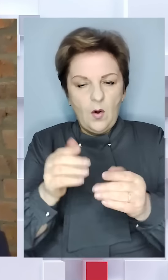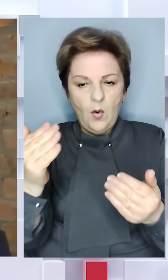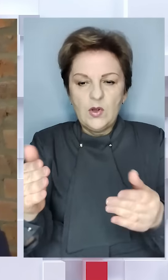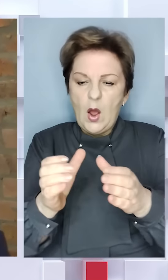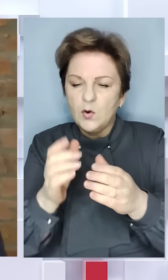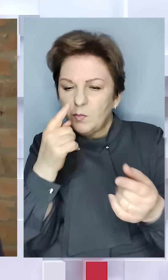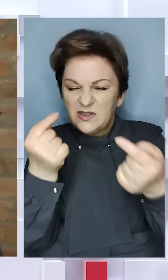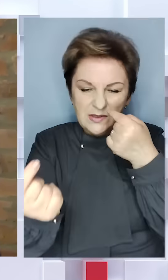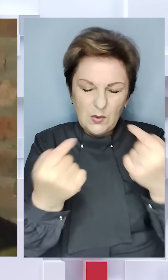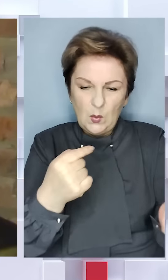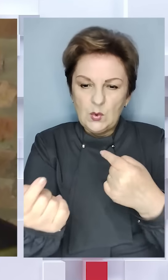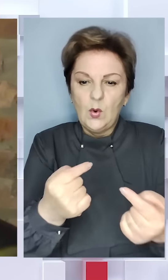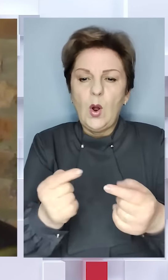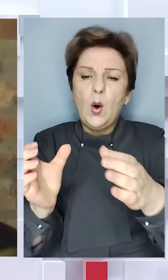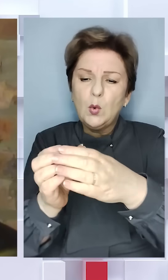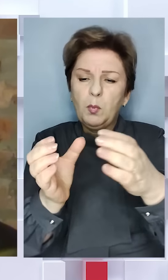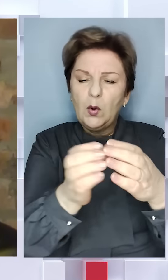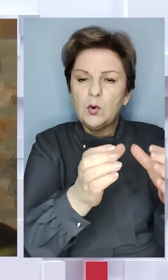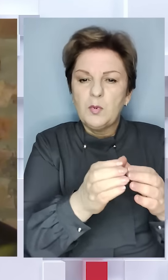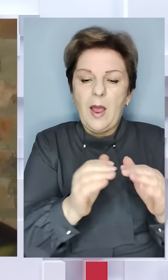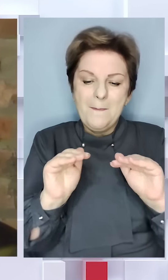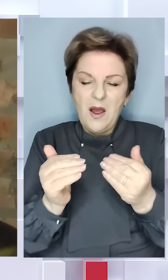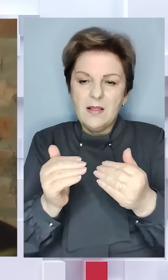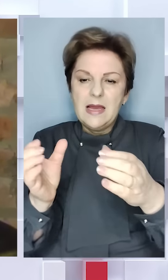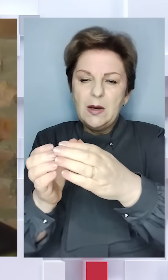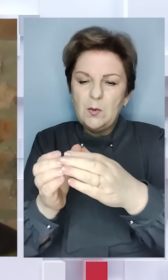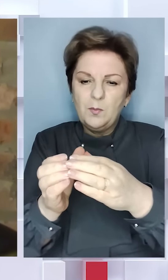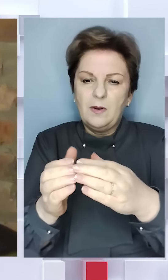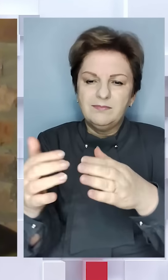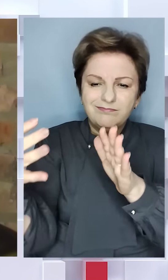проходять, лізуть. Групи, маленькі групи